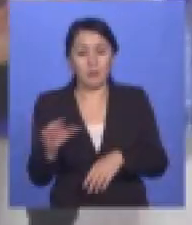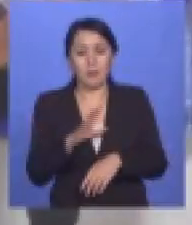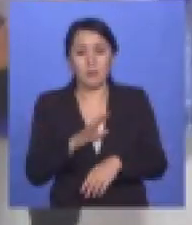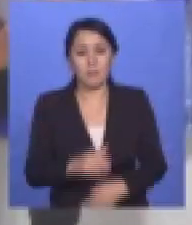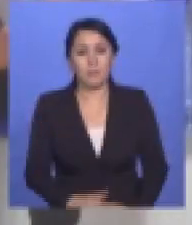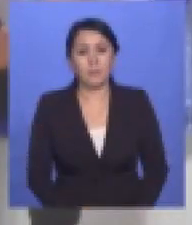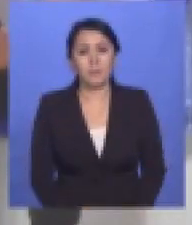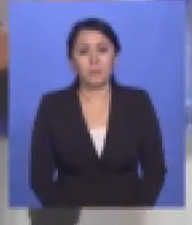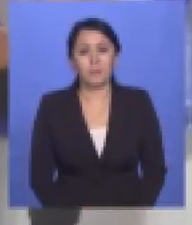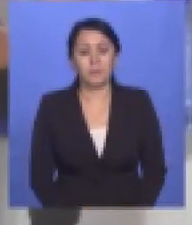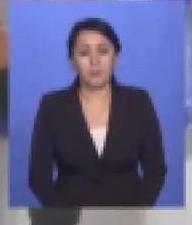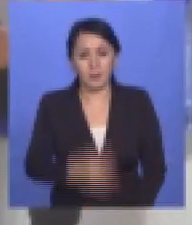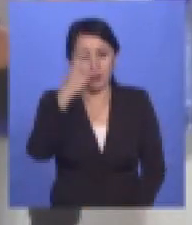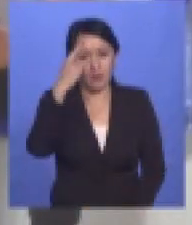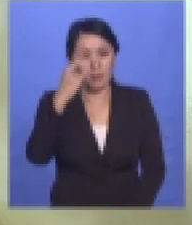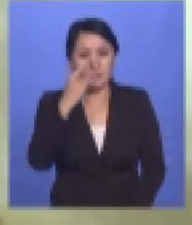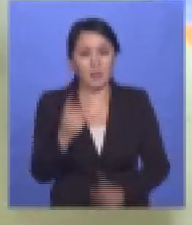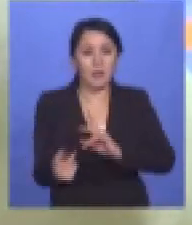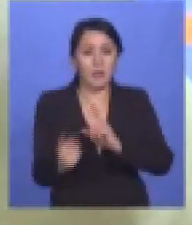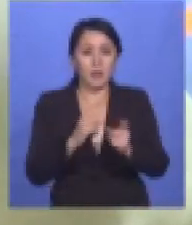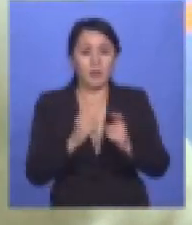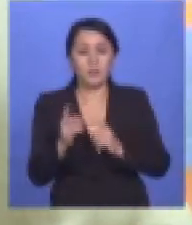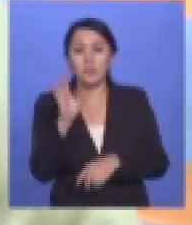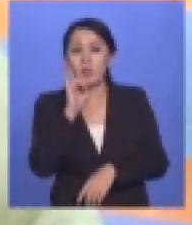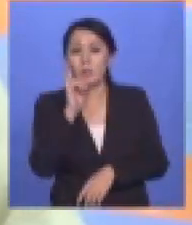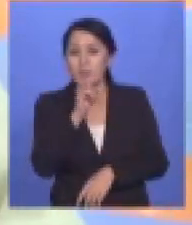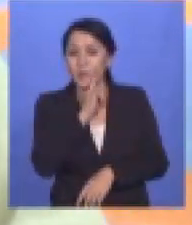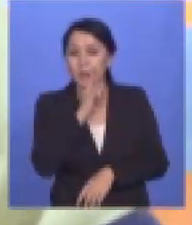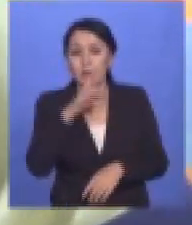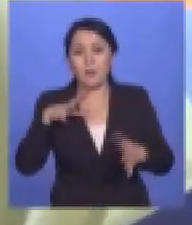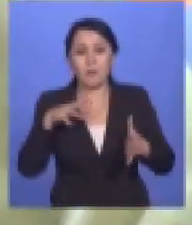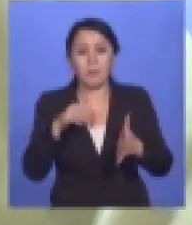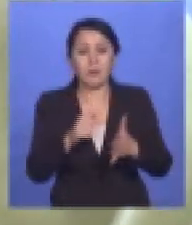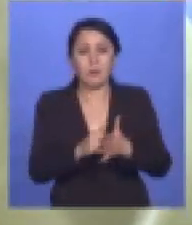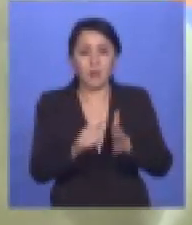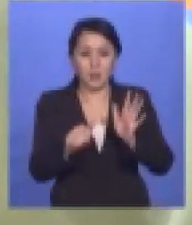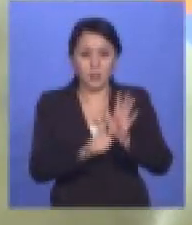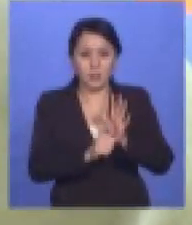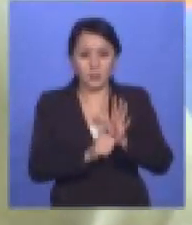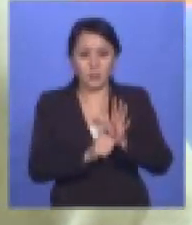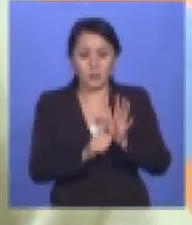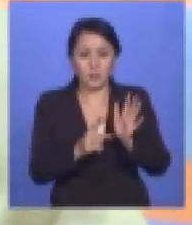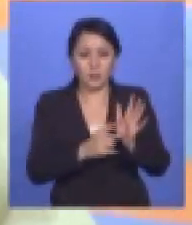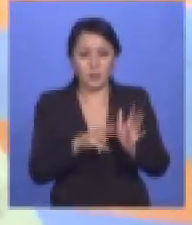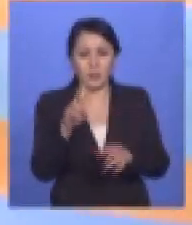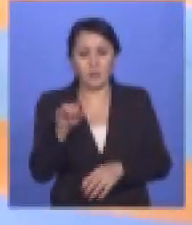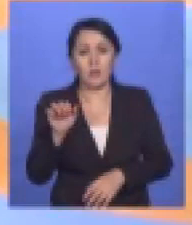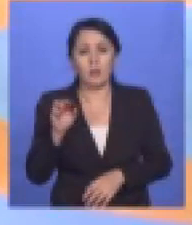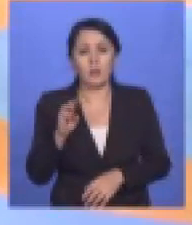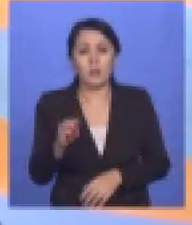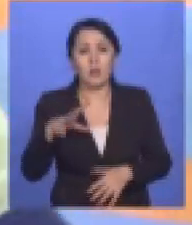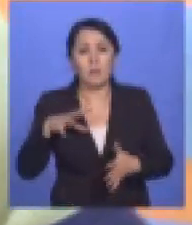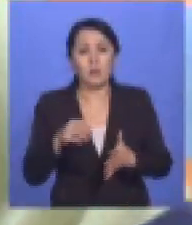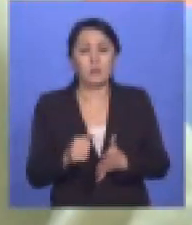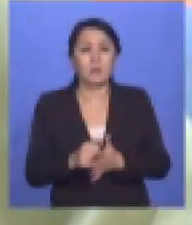бұйырды. Қазақ күресімен негізі кішкентай кезімнен айналсам, 6 жас, 8 жасымнан бастап айналсам,